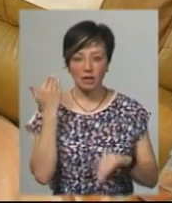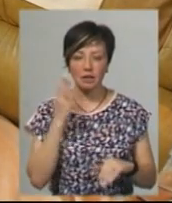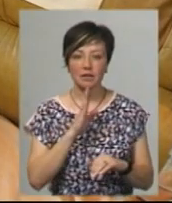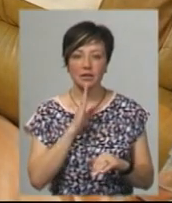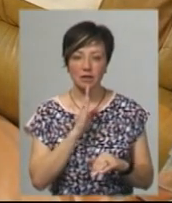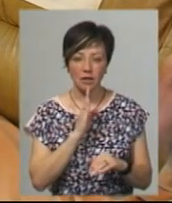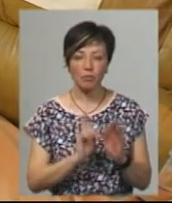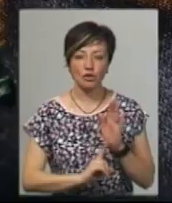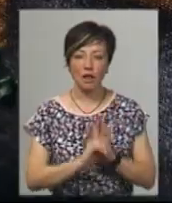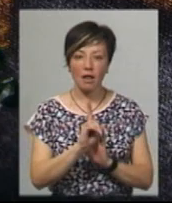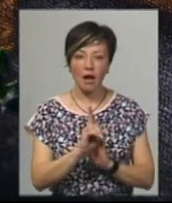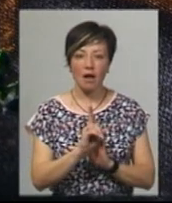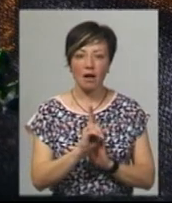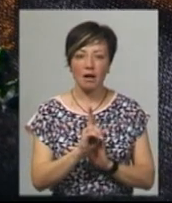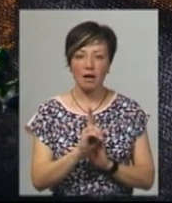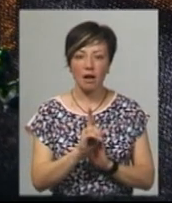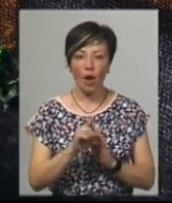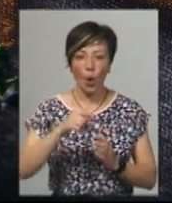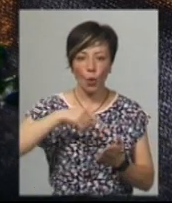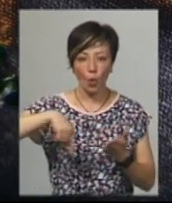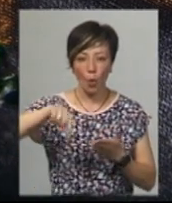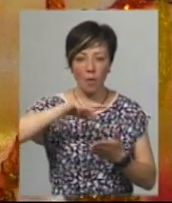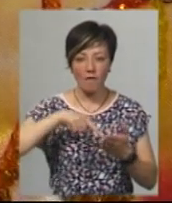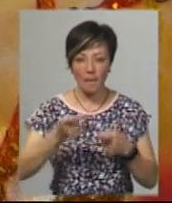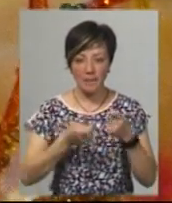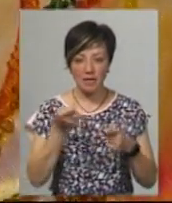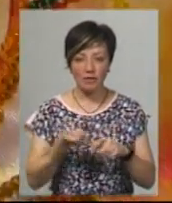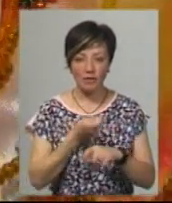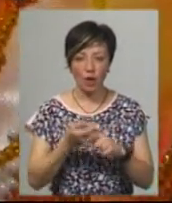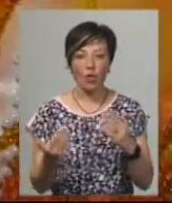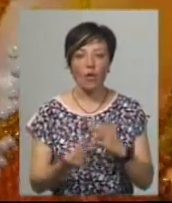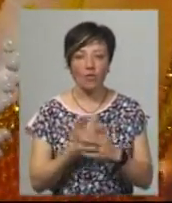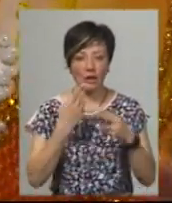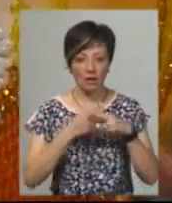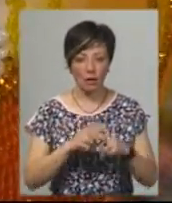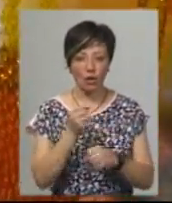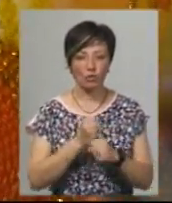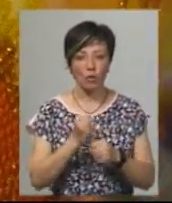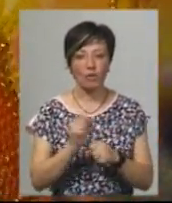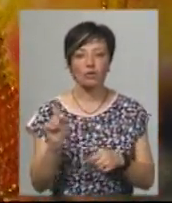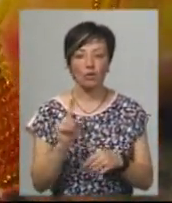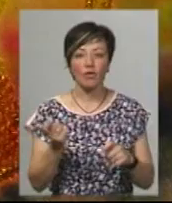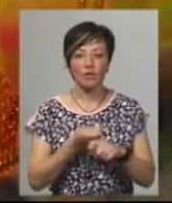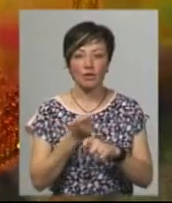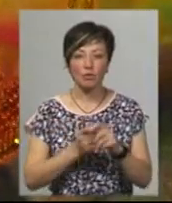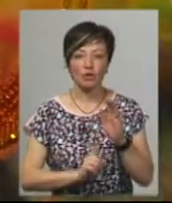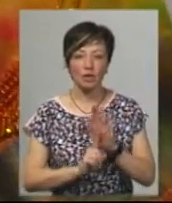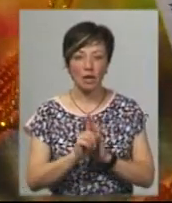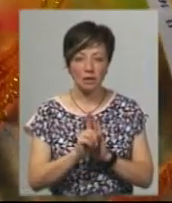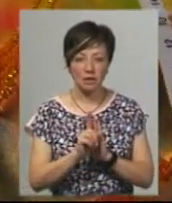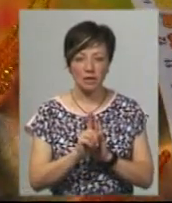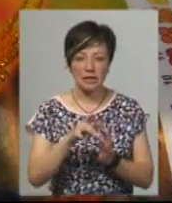Світлана Могільнікова почала опановувати кругову бісерну вишивку. Новітня така технологія, розробка, що вишивки починаються